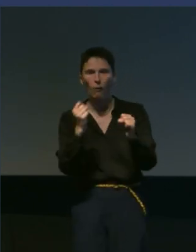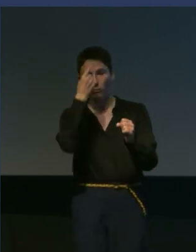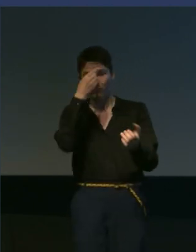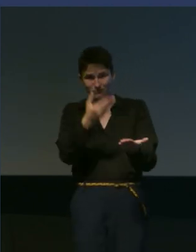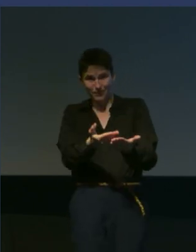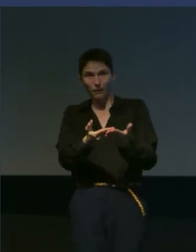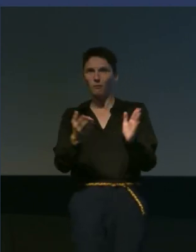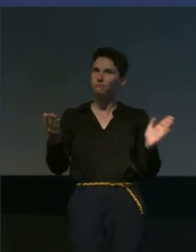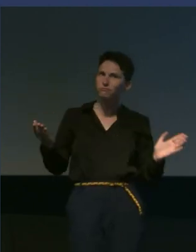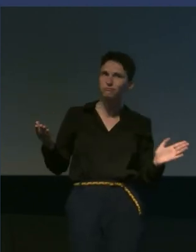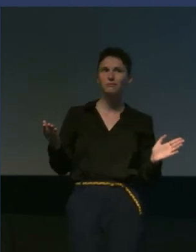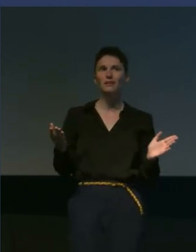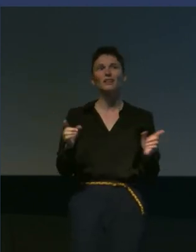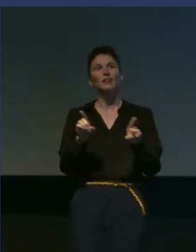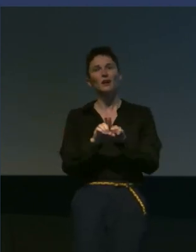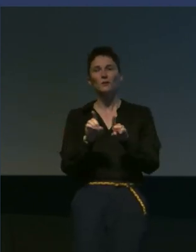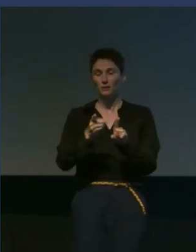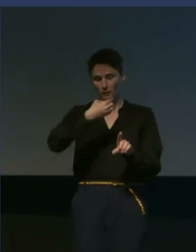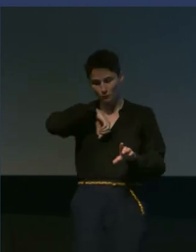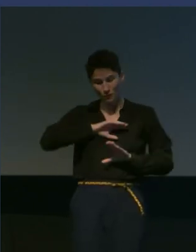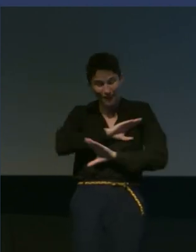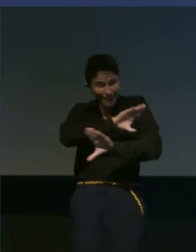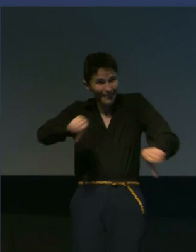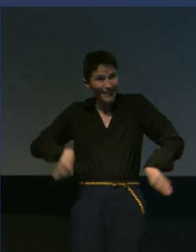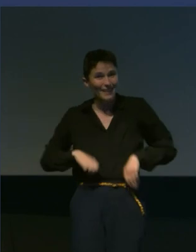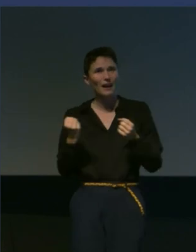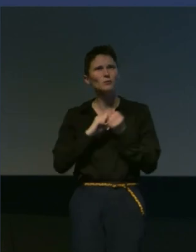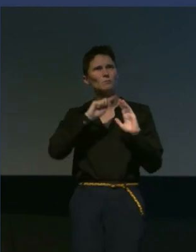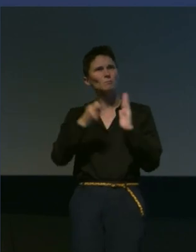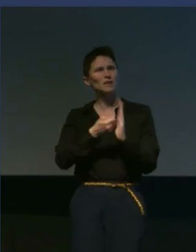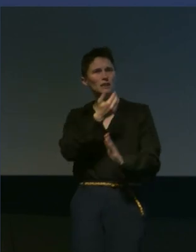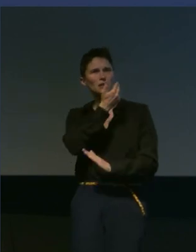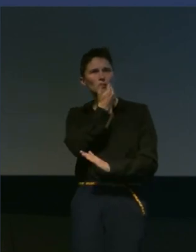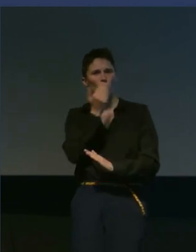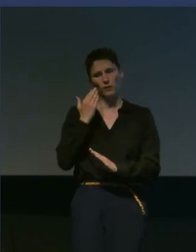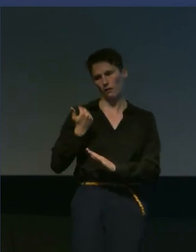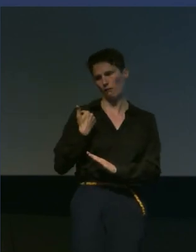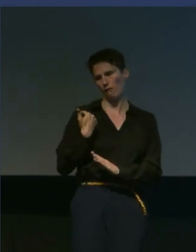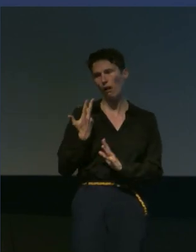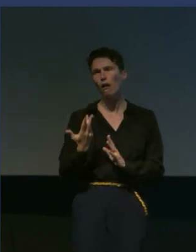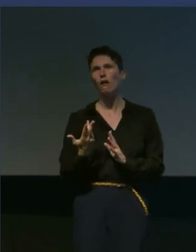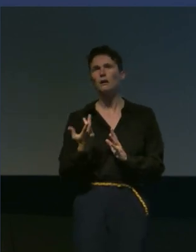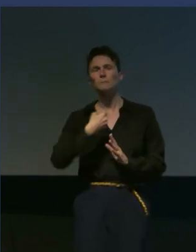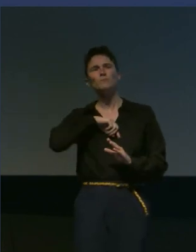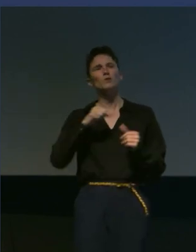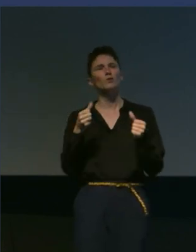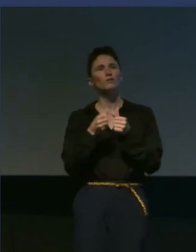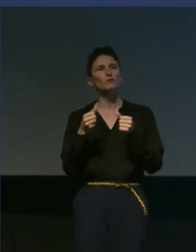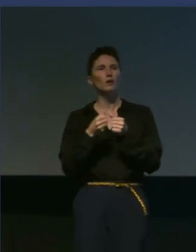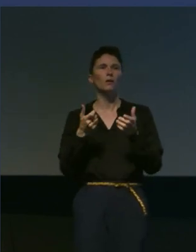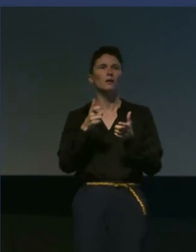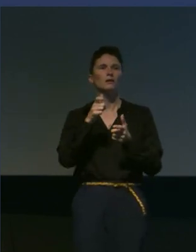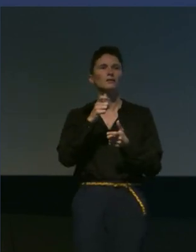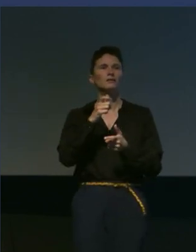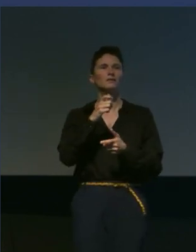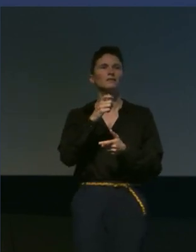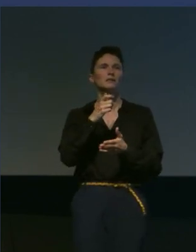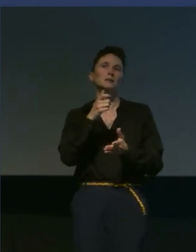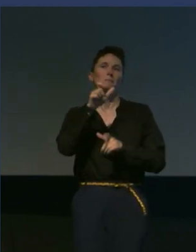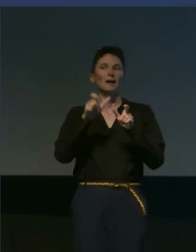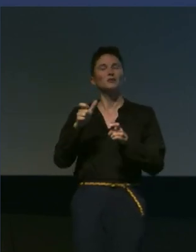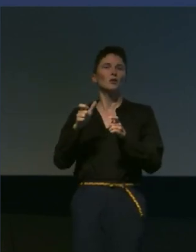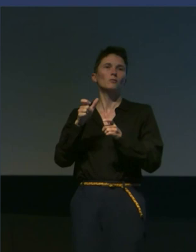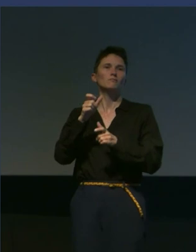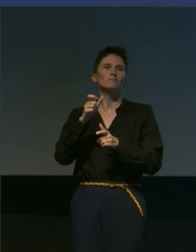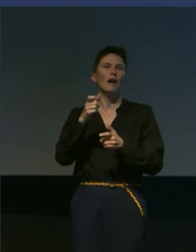nous, on a fait une dernière action en janvier dernier. On l'a envoyé aux 40 PDG du